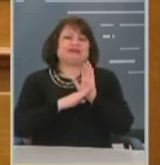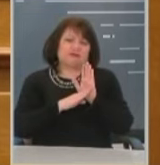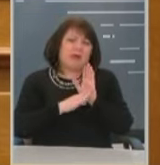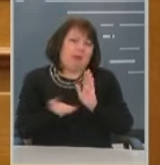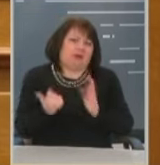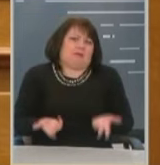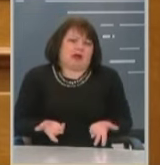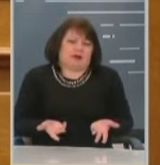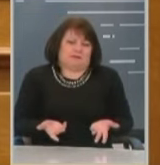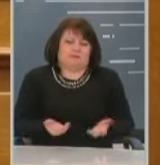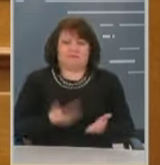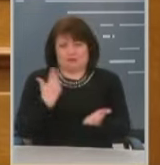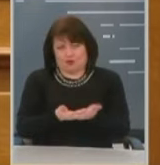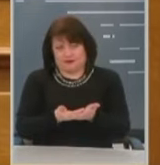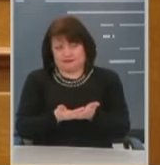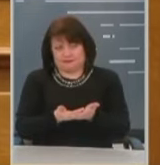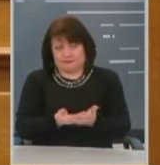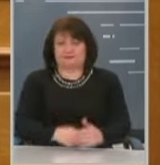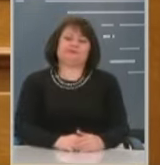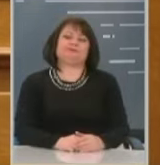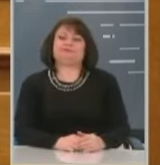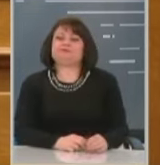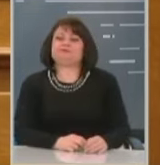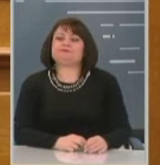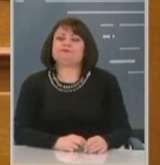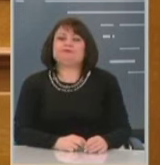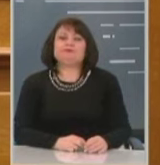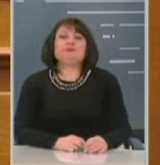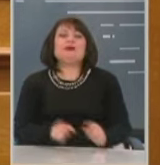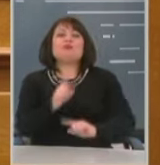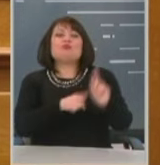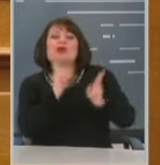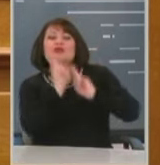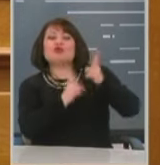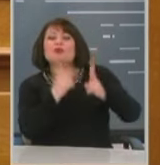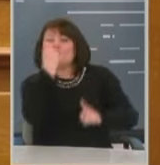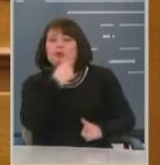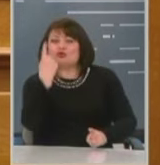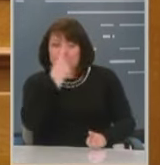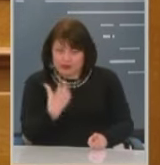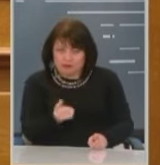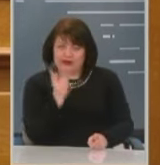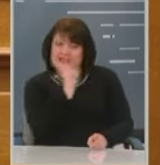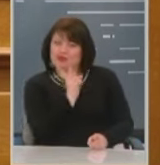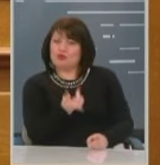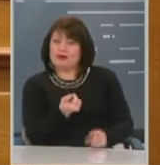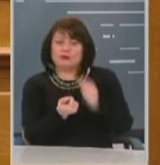νοείται. Απεδείχθη. Κάνα κατηγορούμενο. Έχουμε.